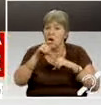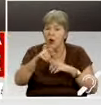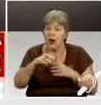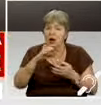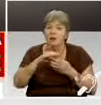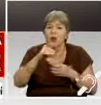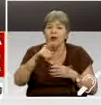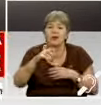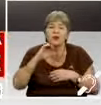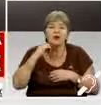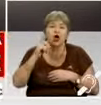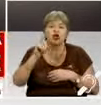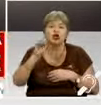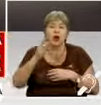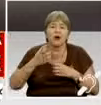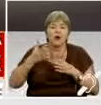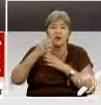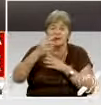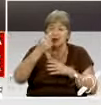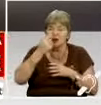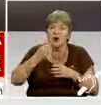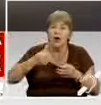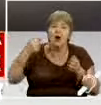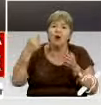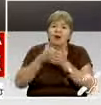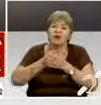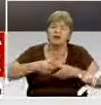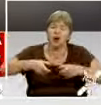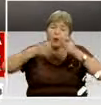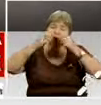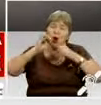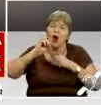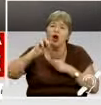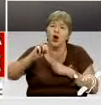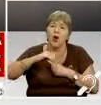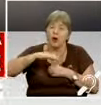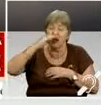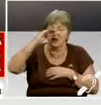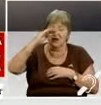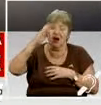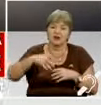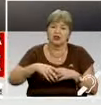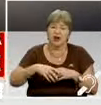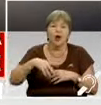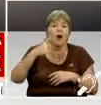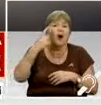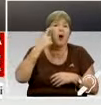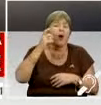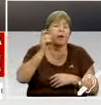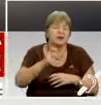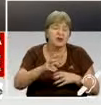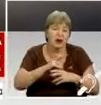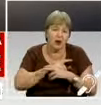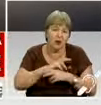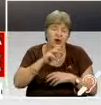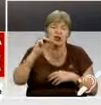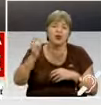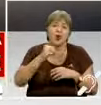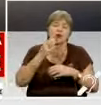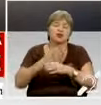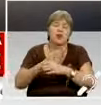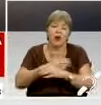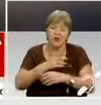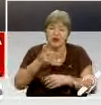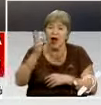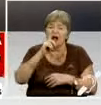care o dronă lansată de ruși lovește un bloc cu 9 etaje din Zaporojie. O persoană a murit și cel puțin 18 au fost rănite, anunță oficialii locali. Alte drone